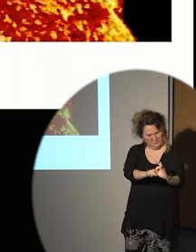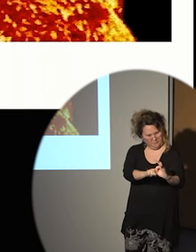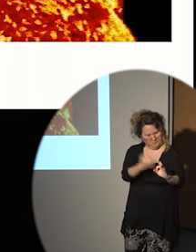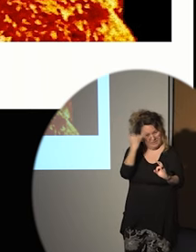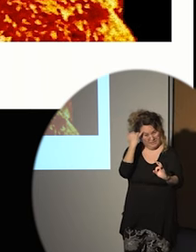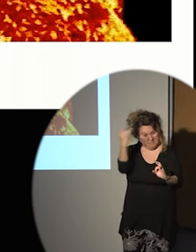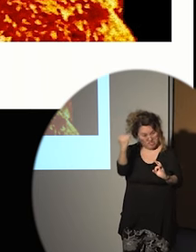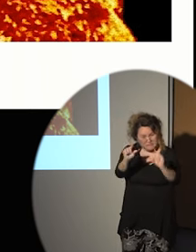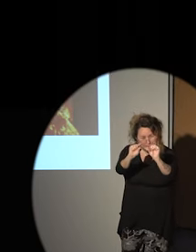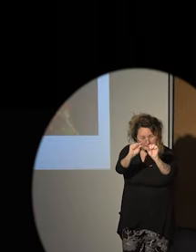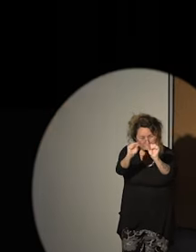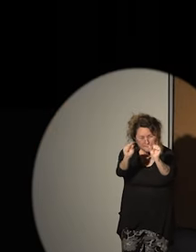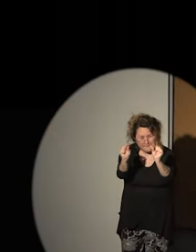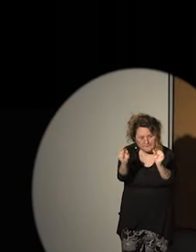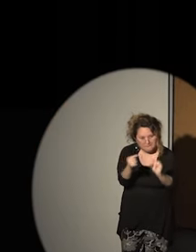minuscule.